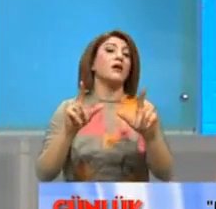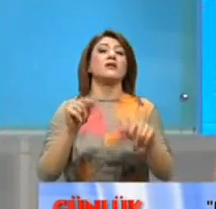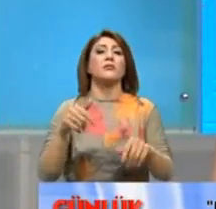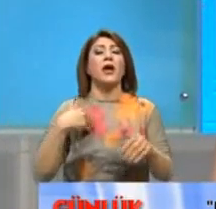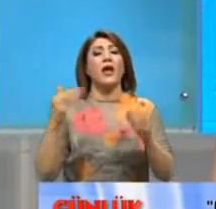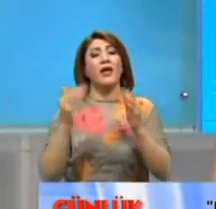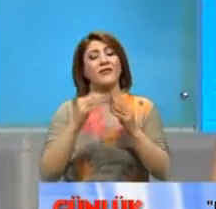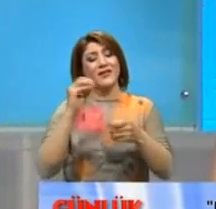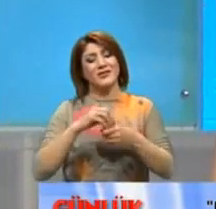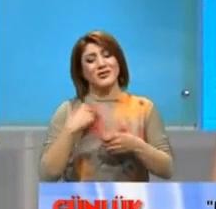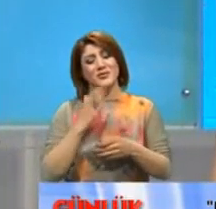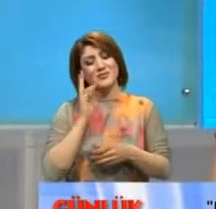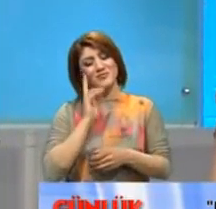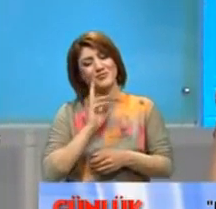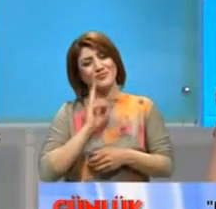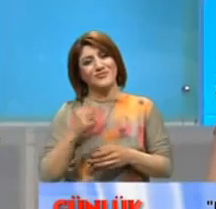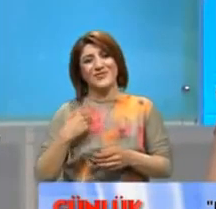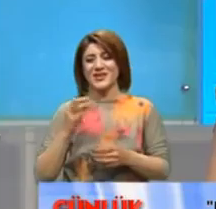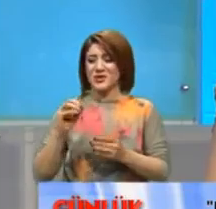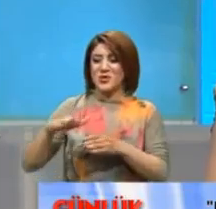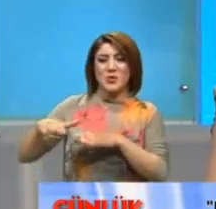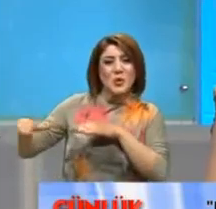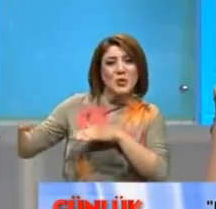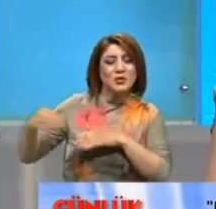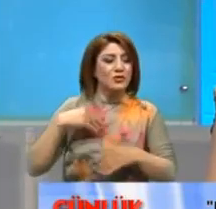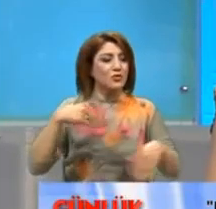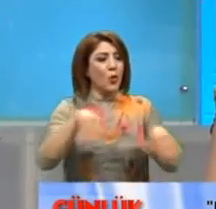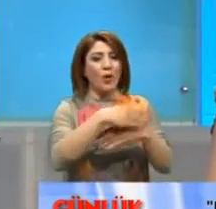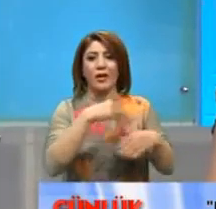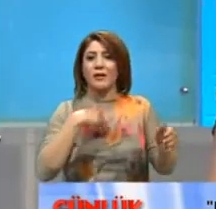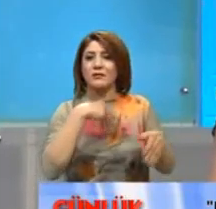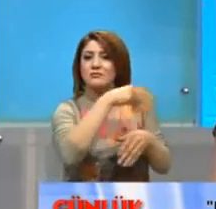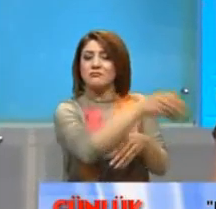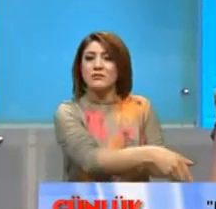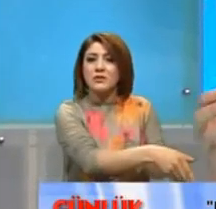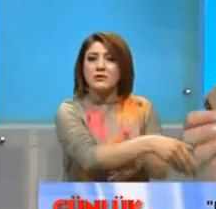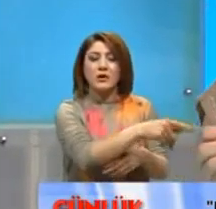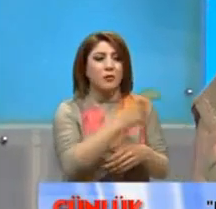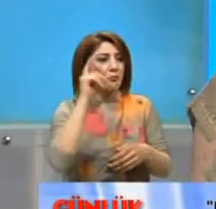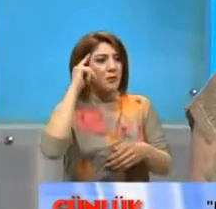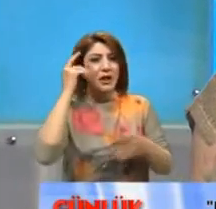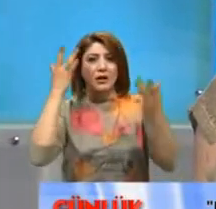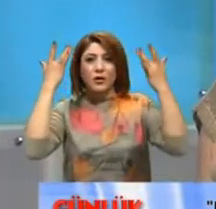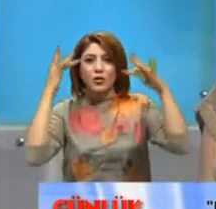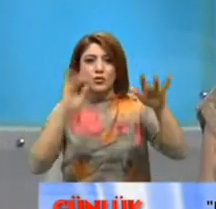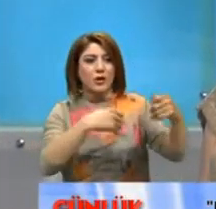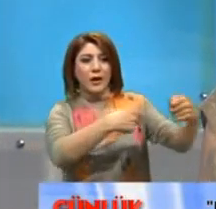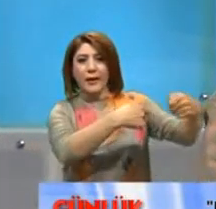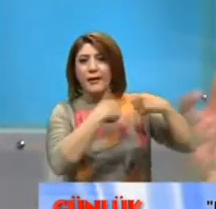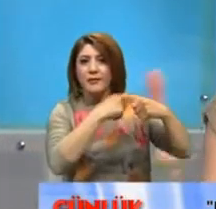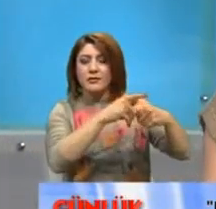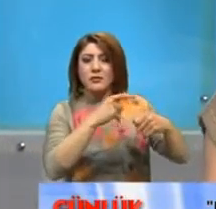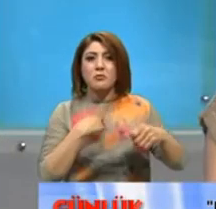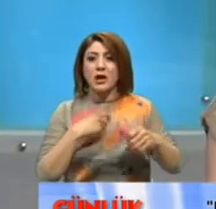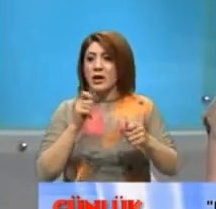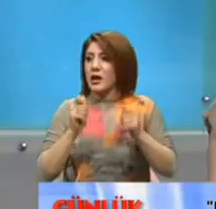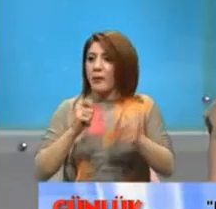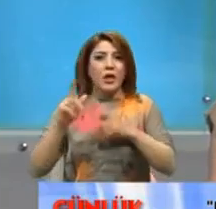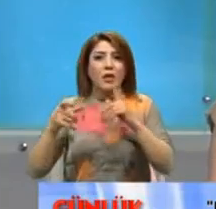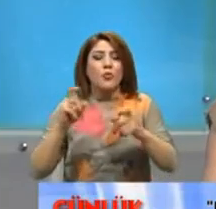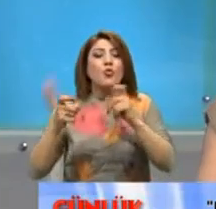evde masumane yetişen, tertemiz yetişen çocuk sokağa çıktığında o aldığı bilgiyi, kültürü, eğitimi maalesef kullanacak